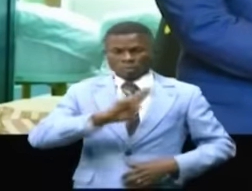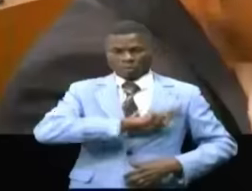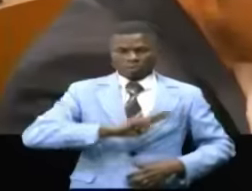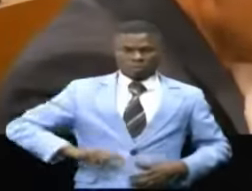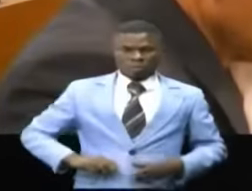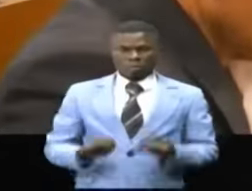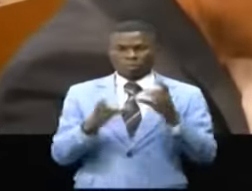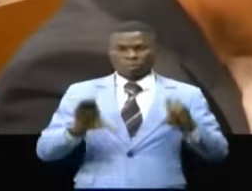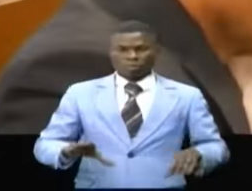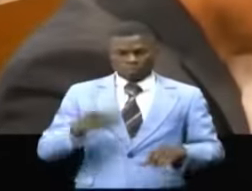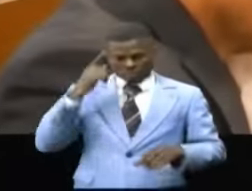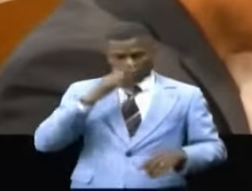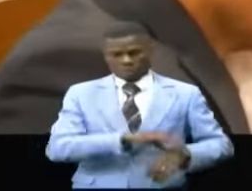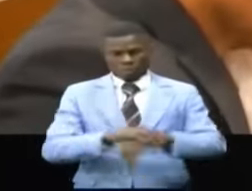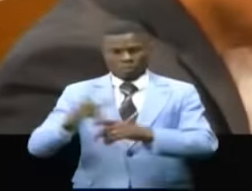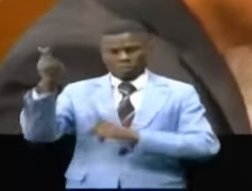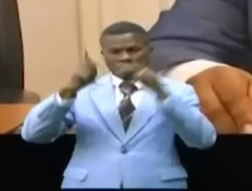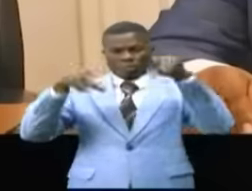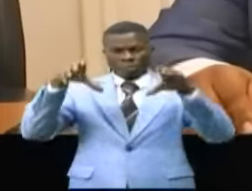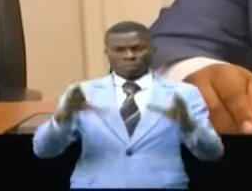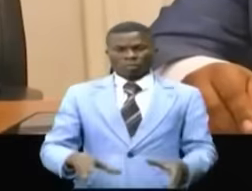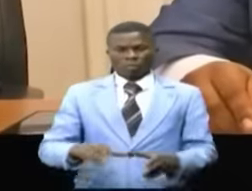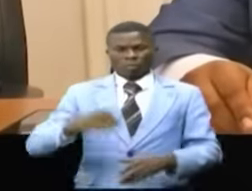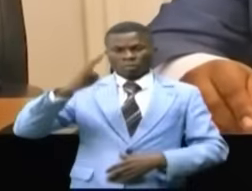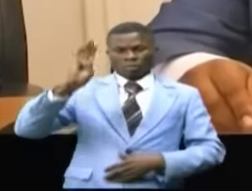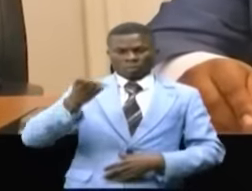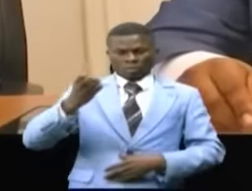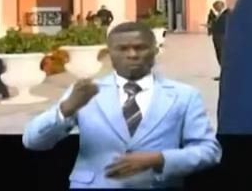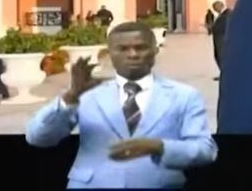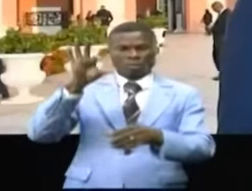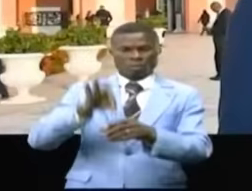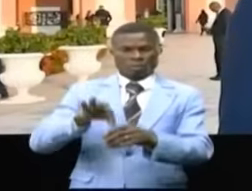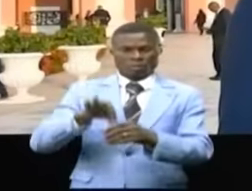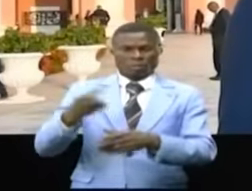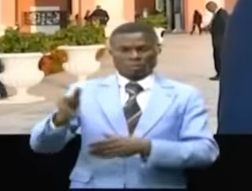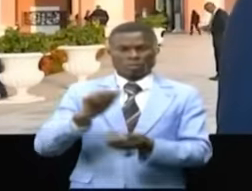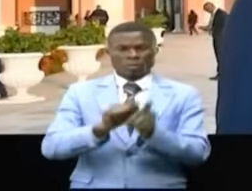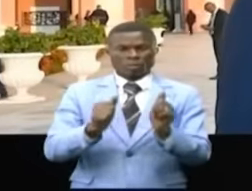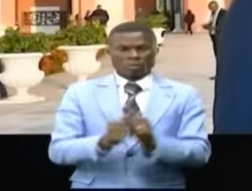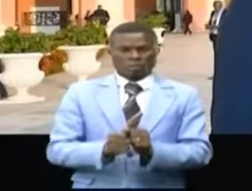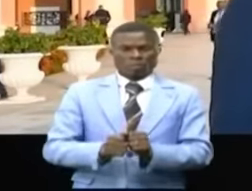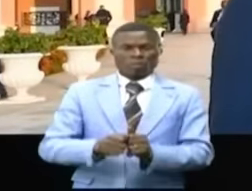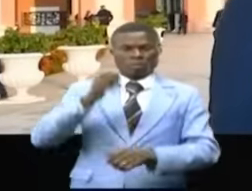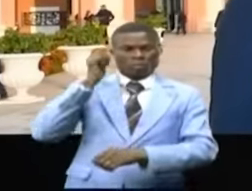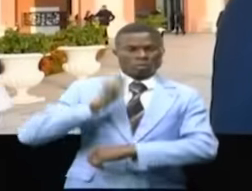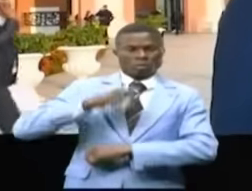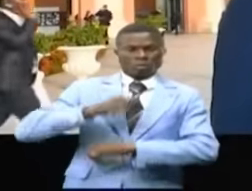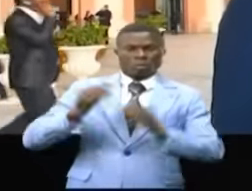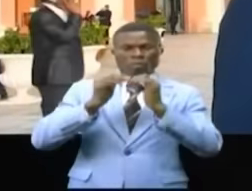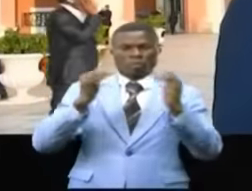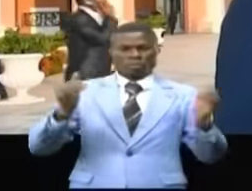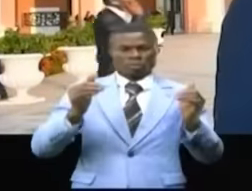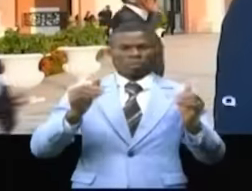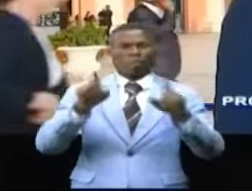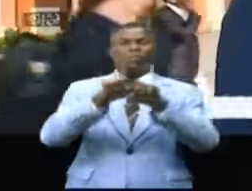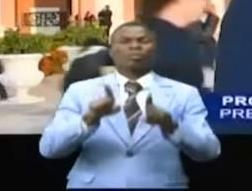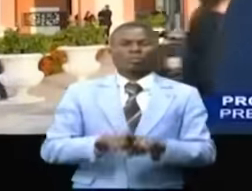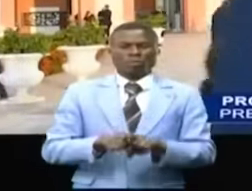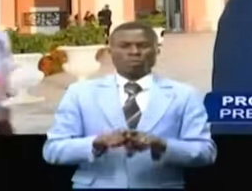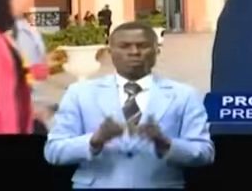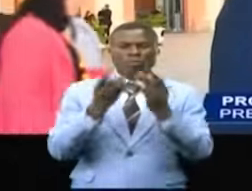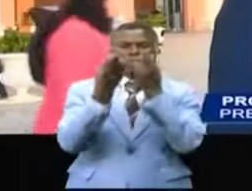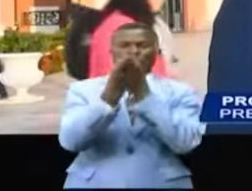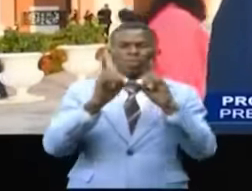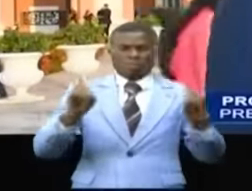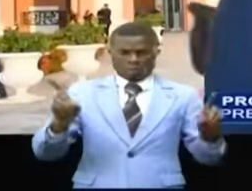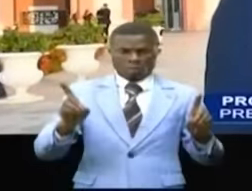République, pour conduire les peuples congolais au 4e cycle électoral. Les questions de justice, de paix et de